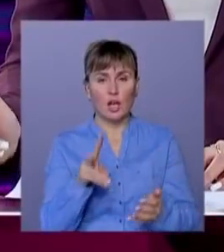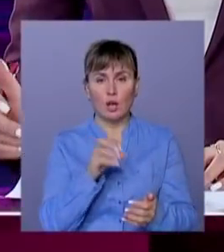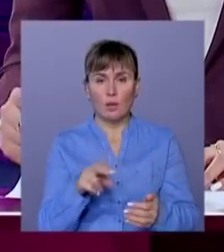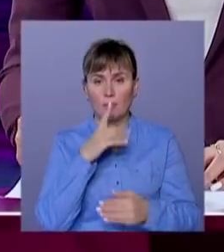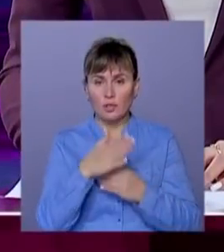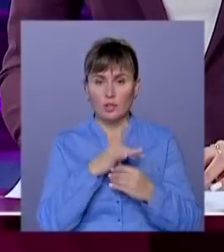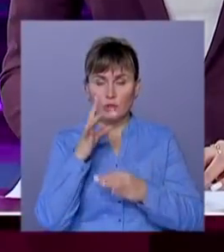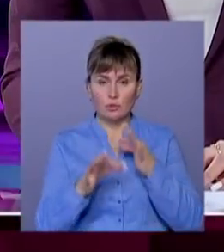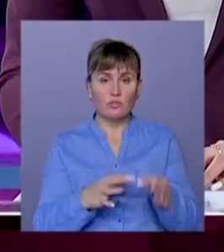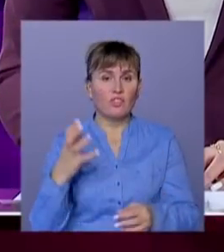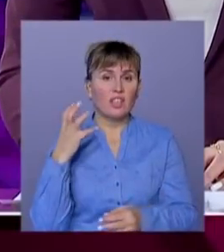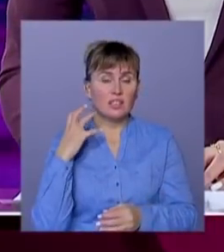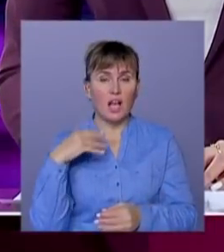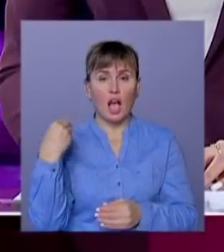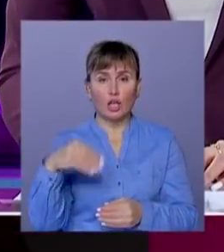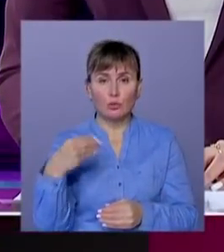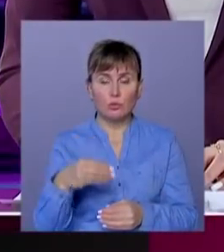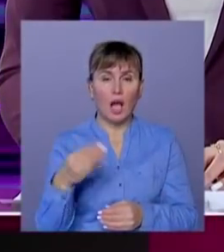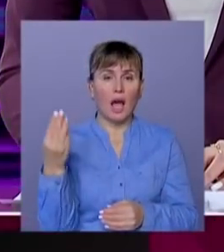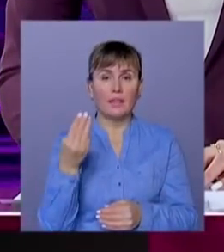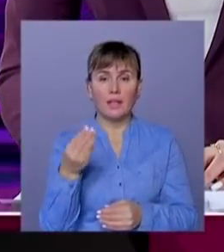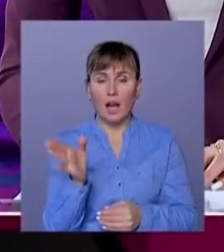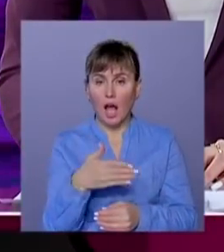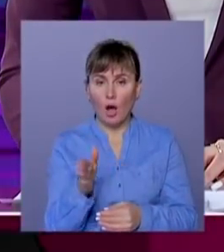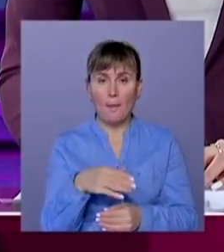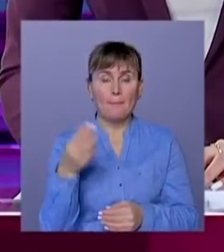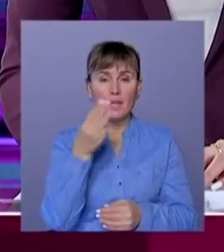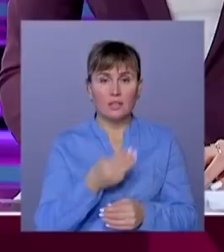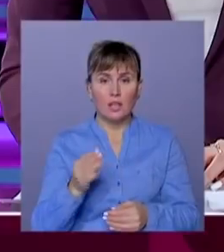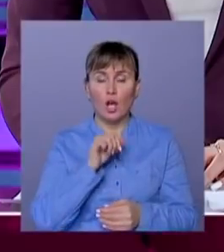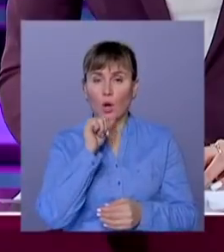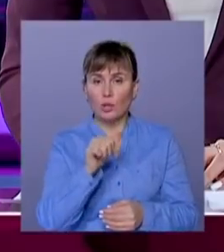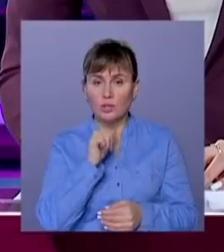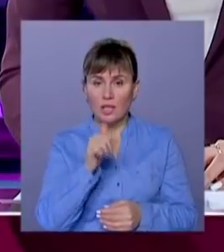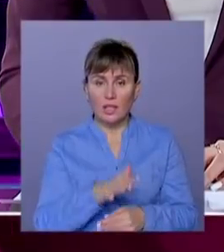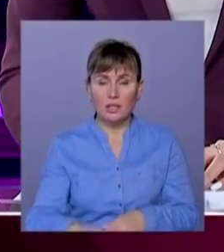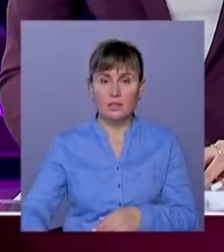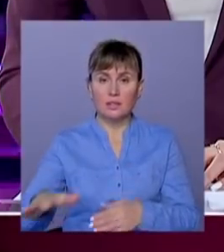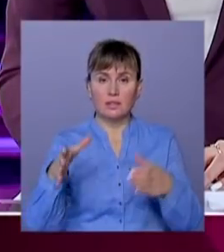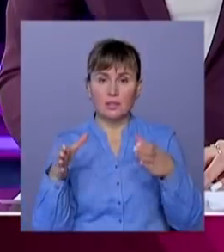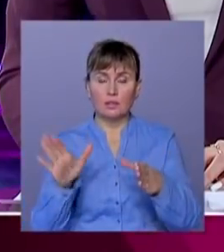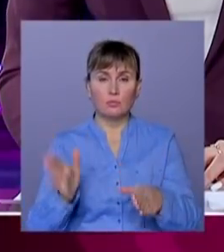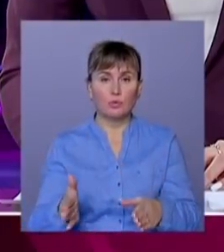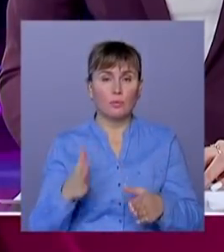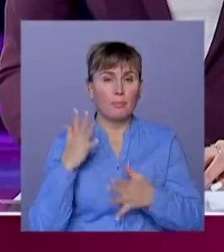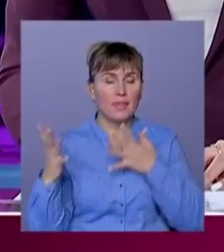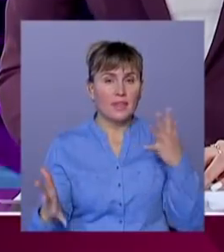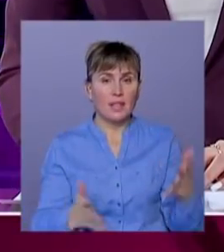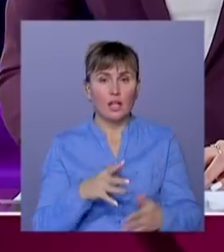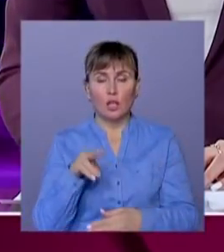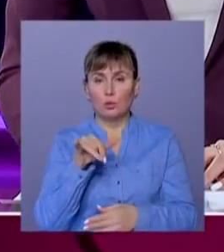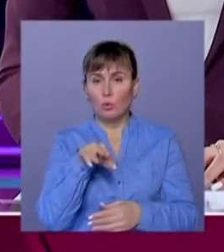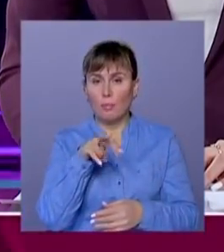ближайшие сутки в Кызылординской, Актюбинской, Атырауской, Мангистауской, Костанайской и Западно-Казахстанской областях ожидается метель,